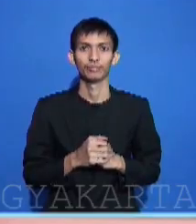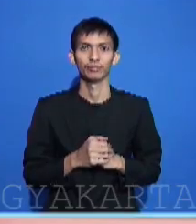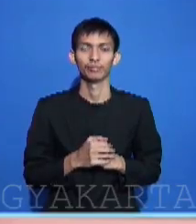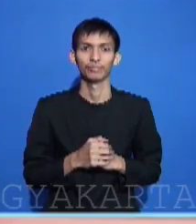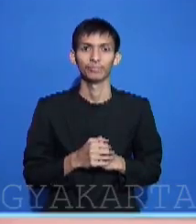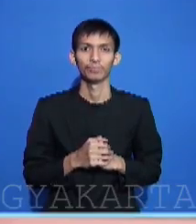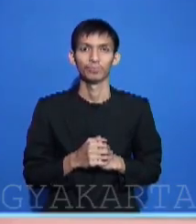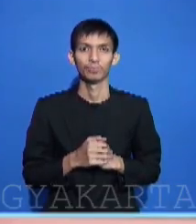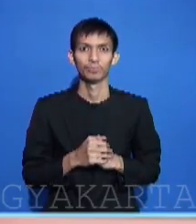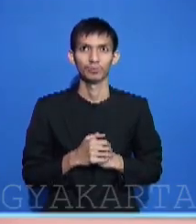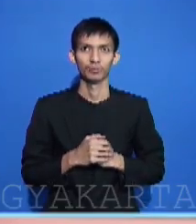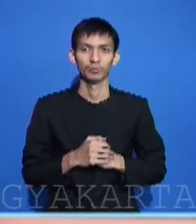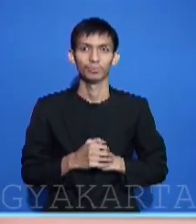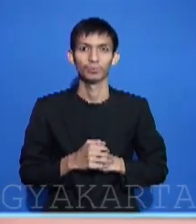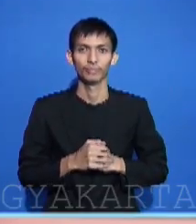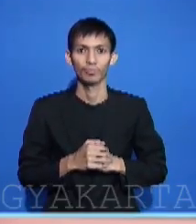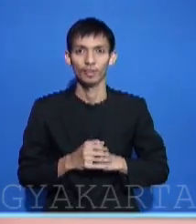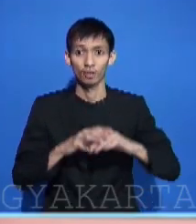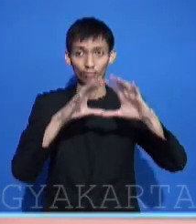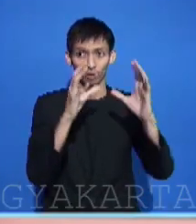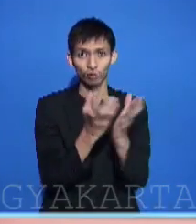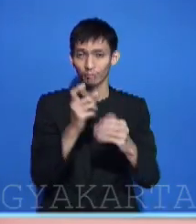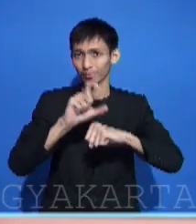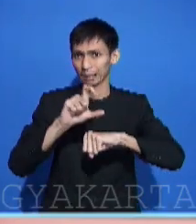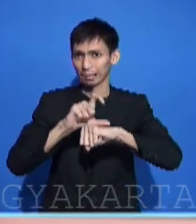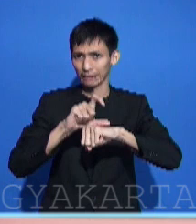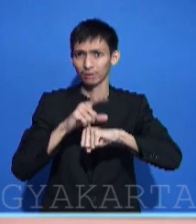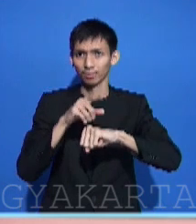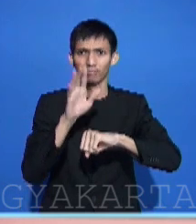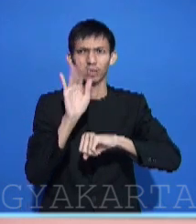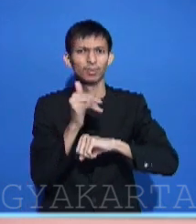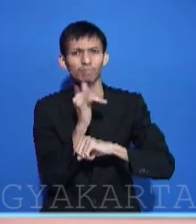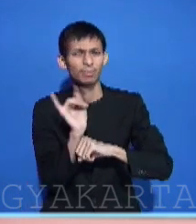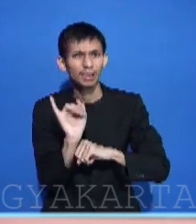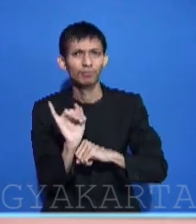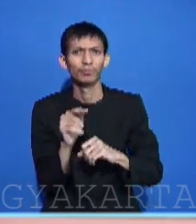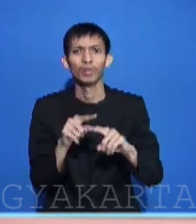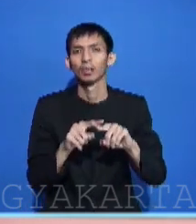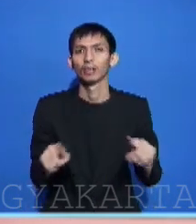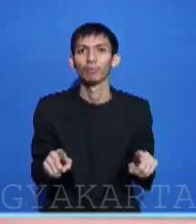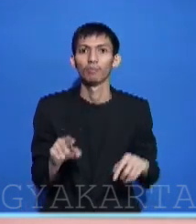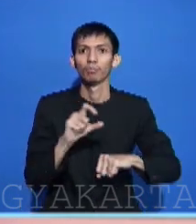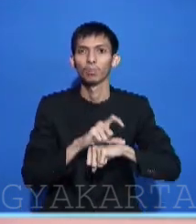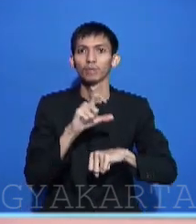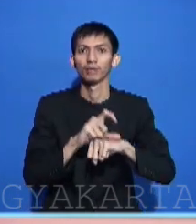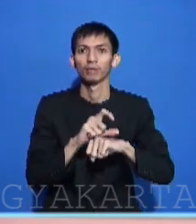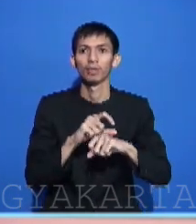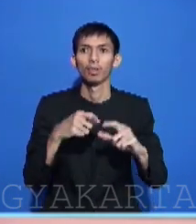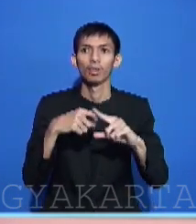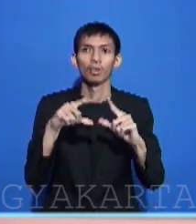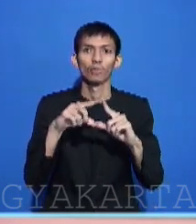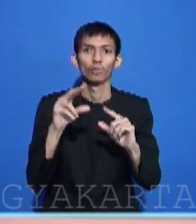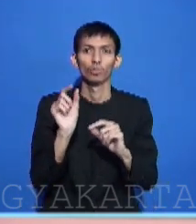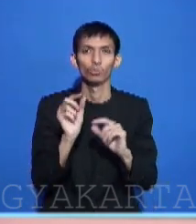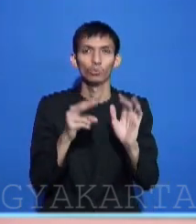meski bentuk masjidnya sederhana layaknya masjid pada umumnya namun masjid kagungan dalam Sambisari di